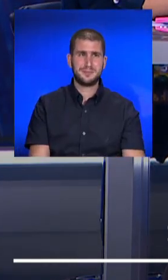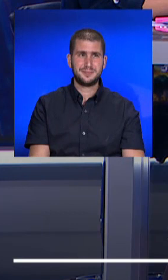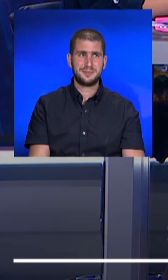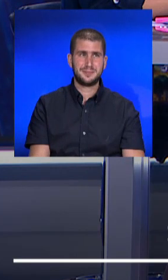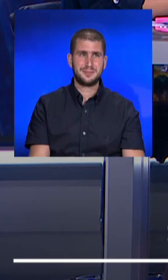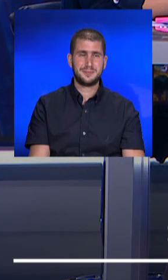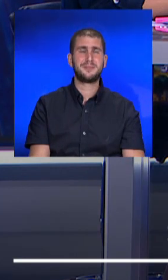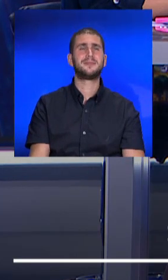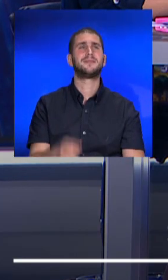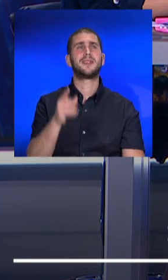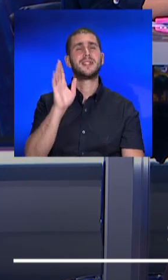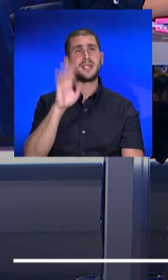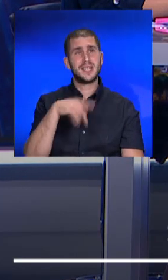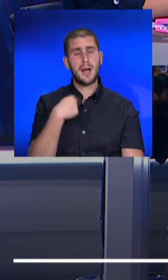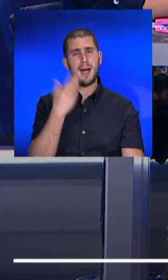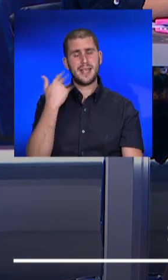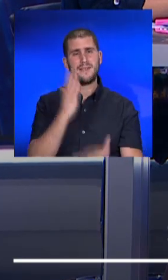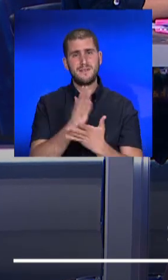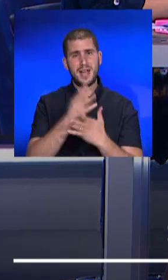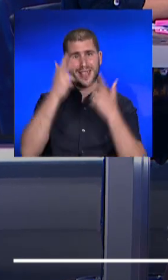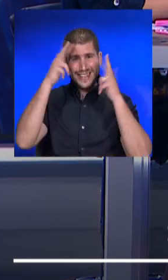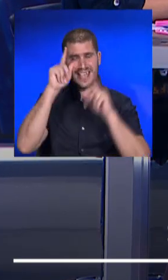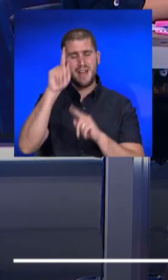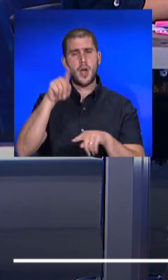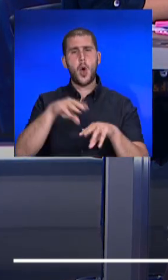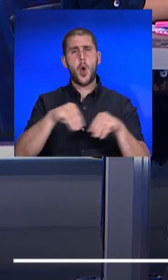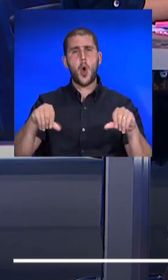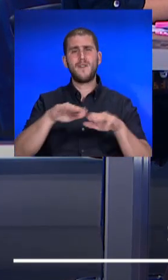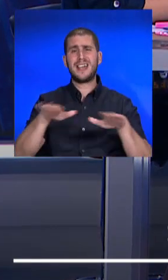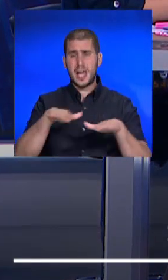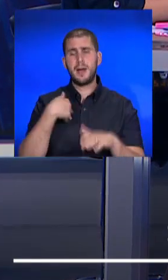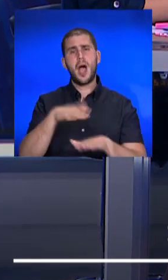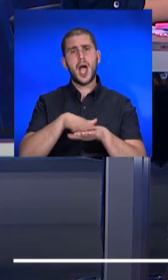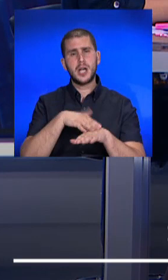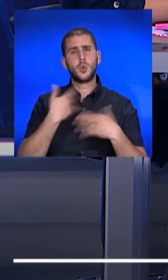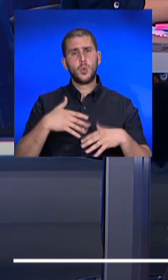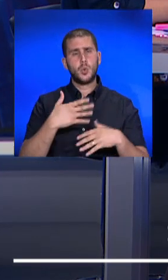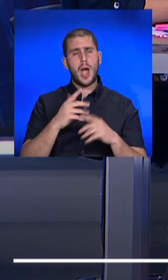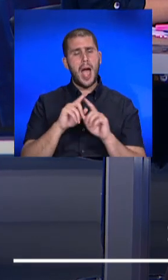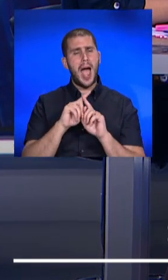בשבוע האחרון גם באמת הייתי באיקאה והייתי בחוף הים, והרגשתי את גודל האבסורד,